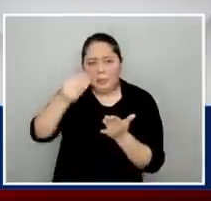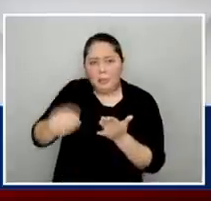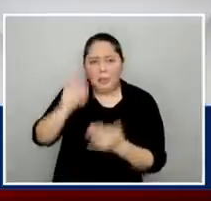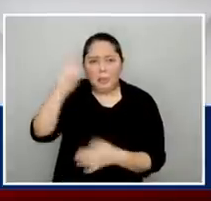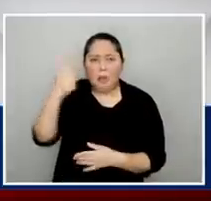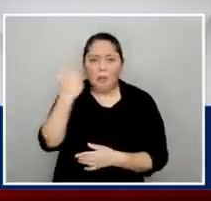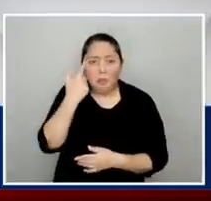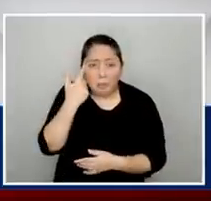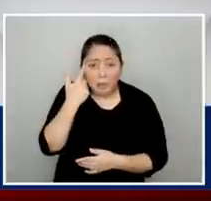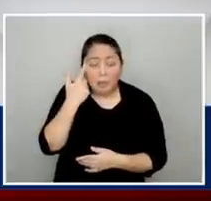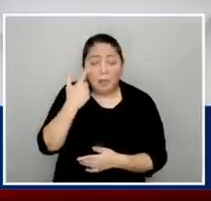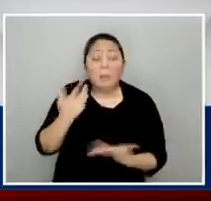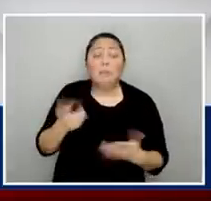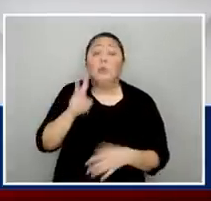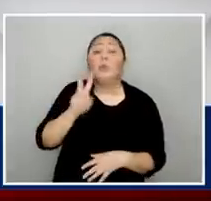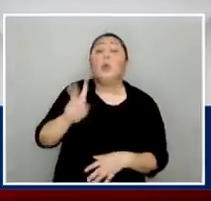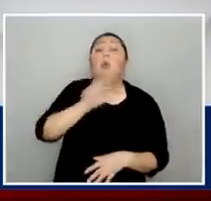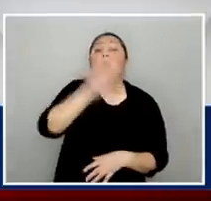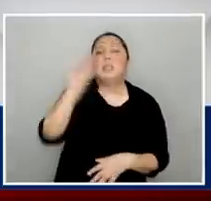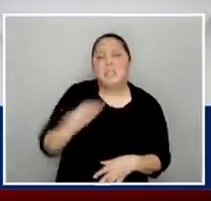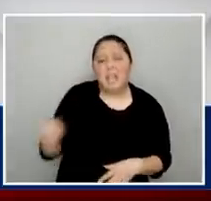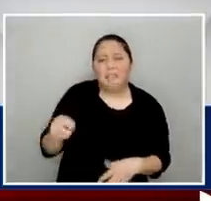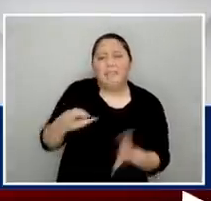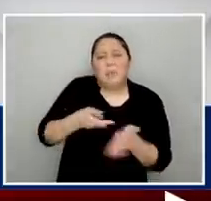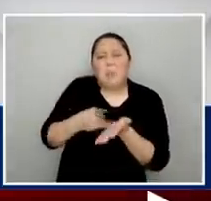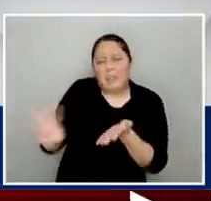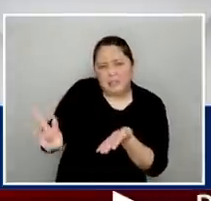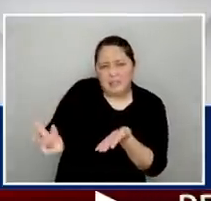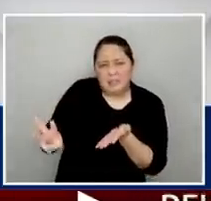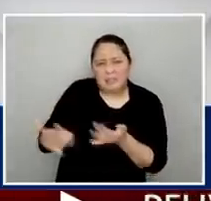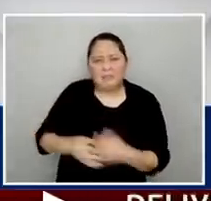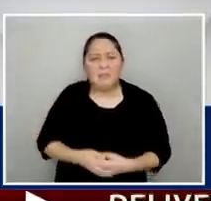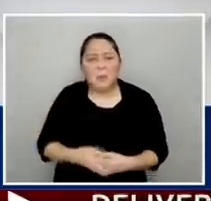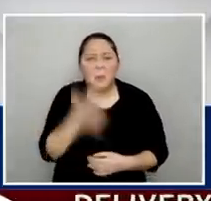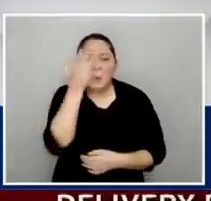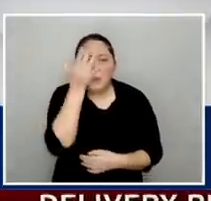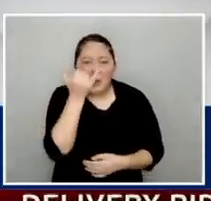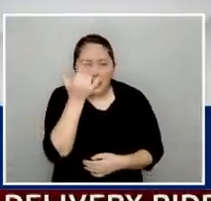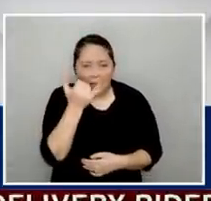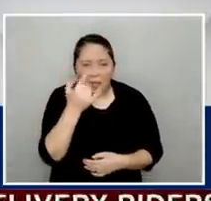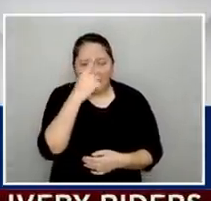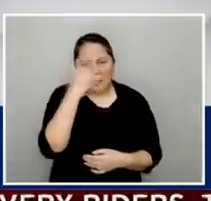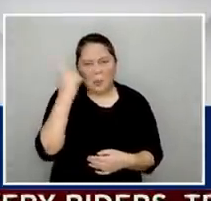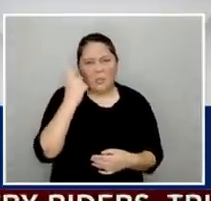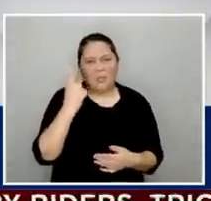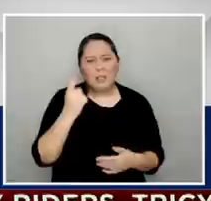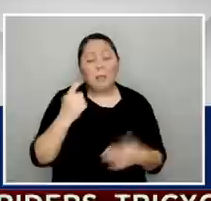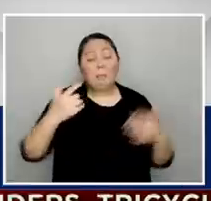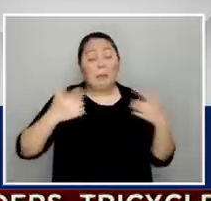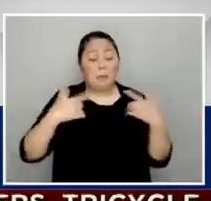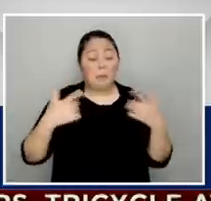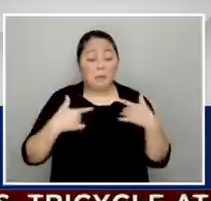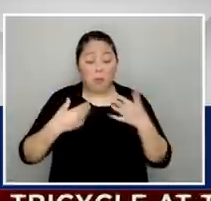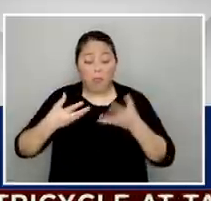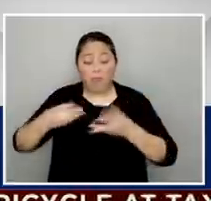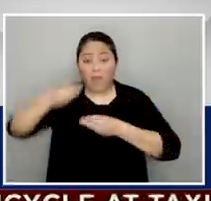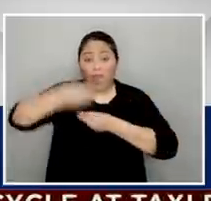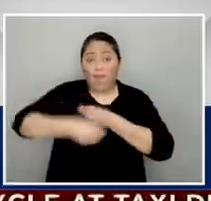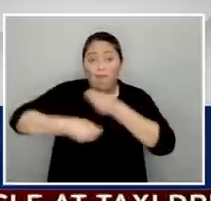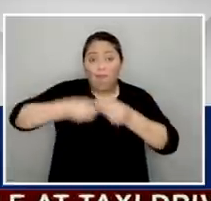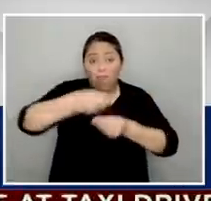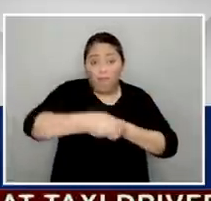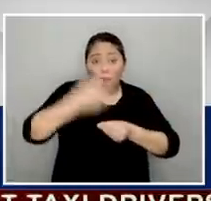National Task Force Against COVID-19 at Department of Health, ilan sa mga dahilan ng supply chain inefficiencies, kaya may COVID vaccines na